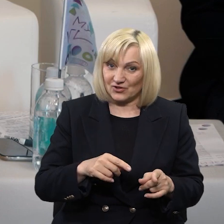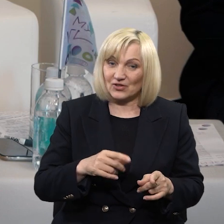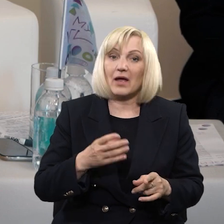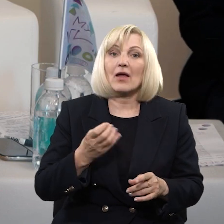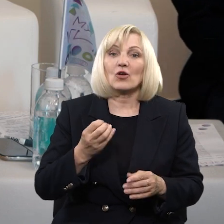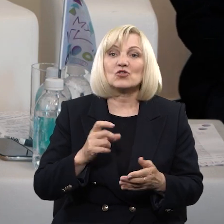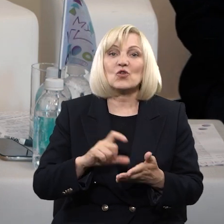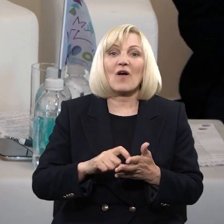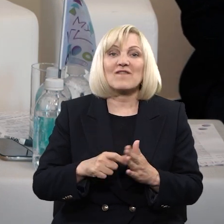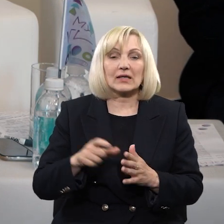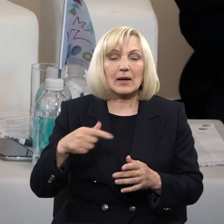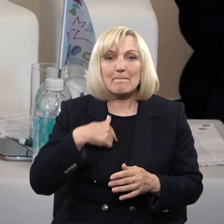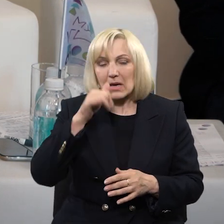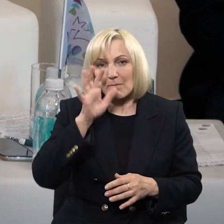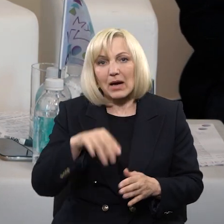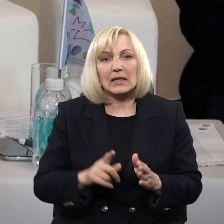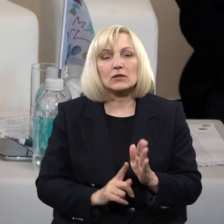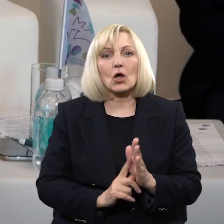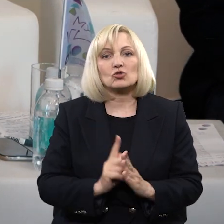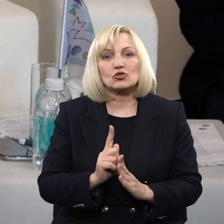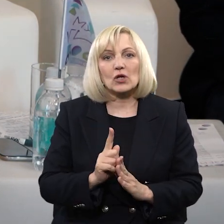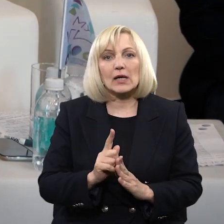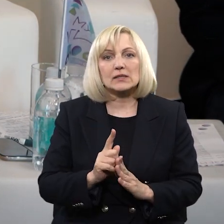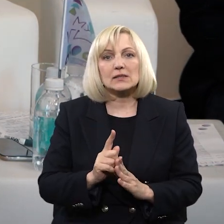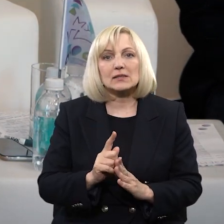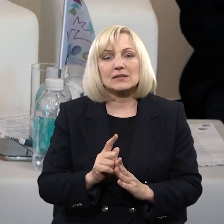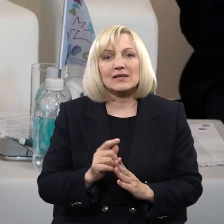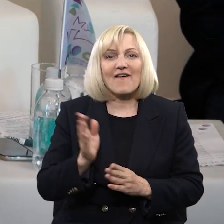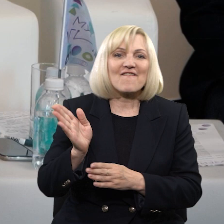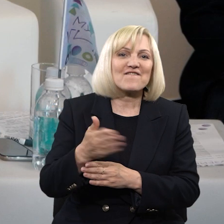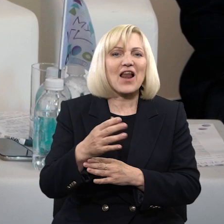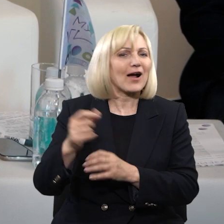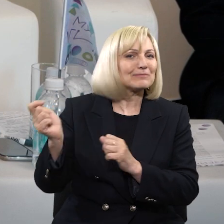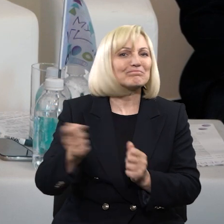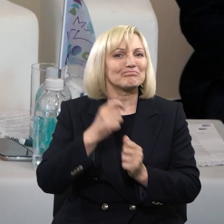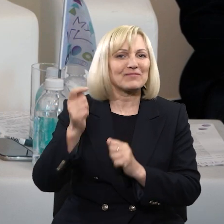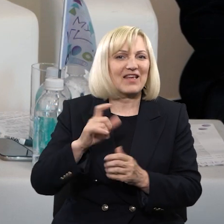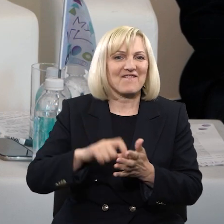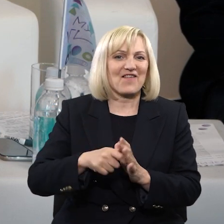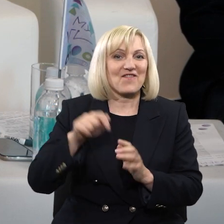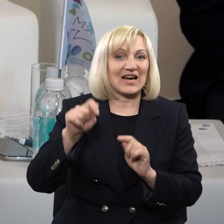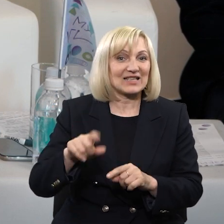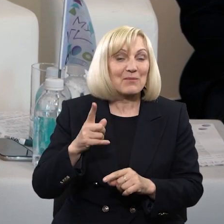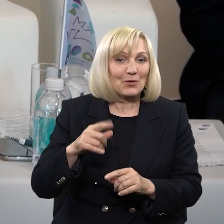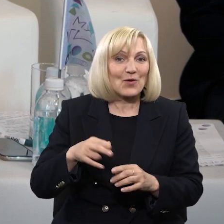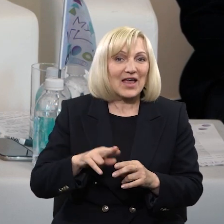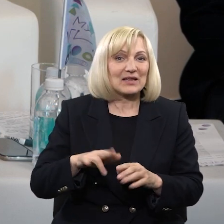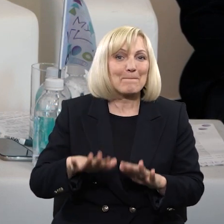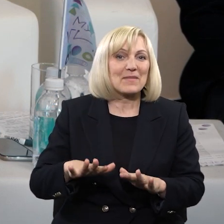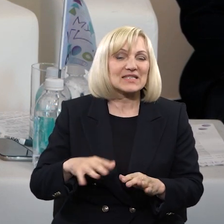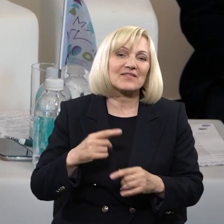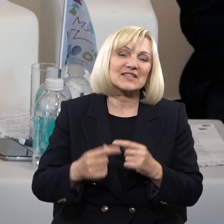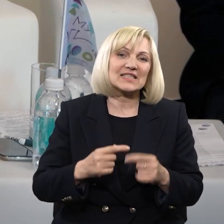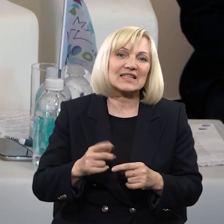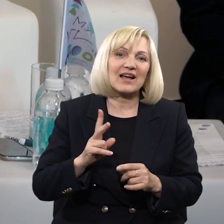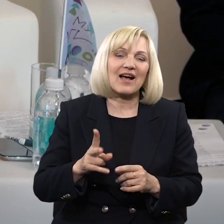мемориальной квартире мы еще подберемся мы не могли начать размахивать флагом прямо мемориальной квартире Потому что всегда это место